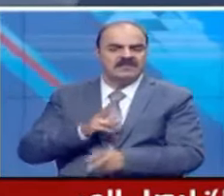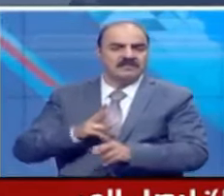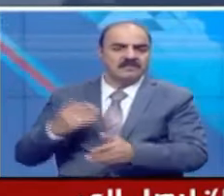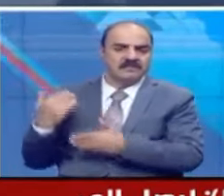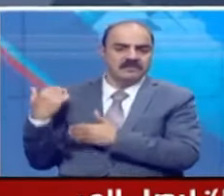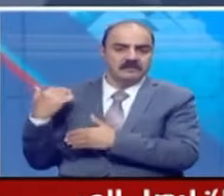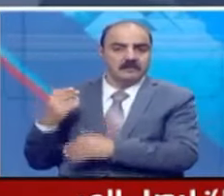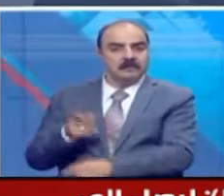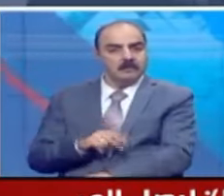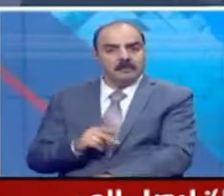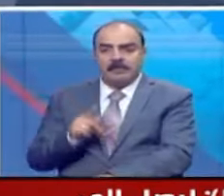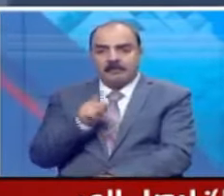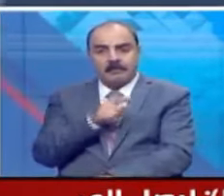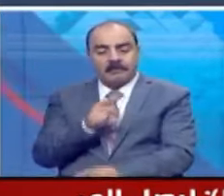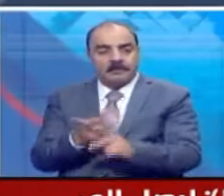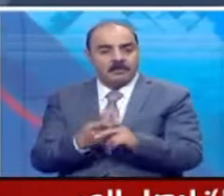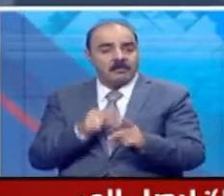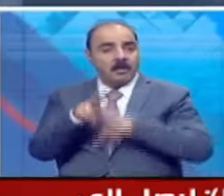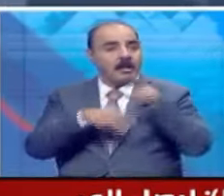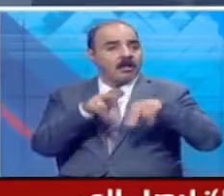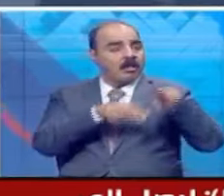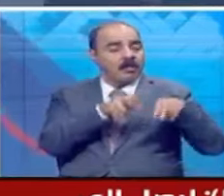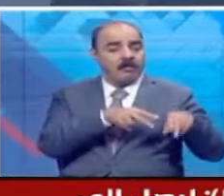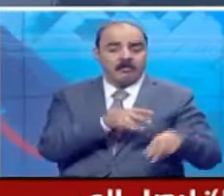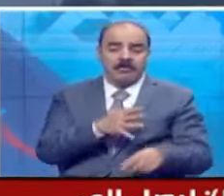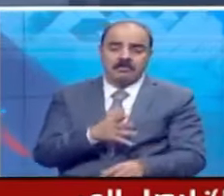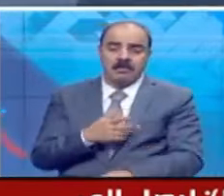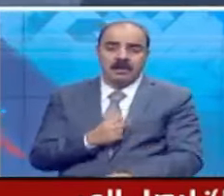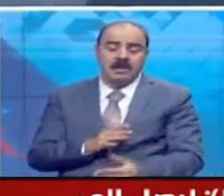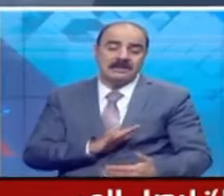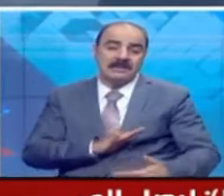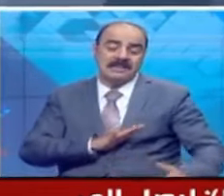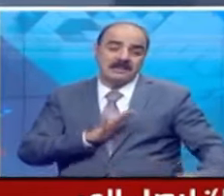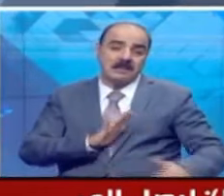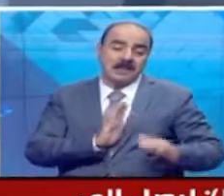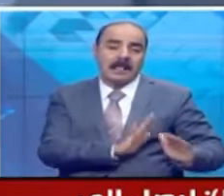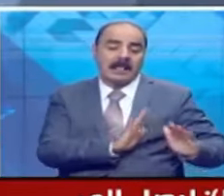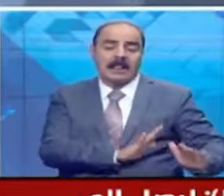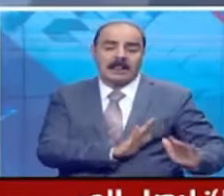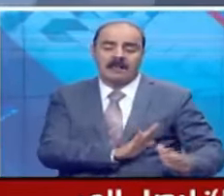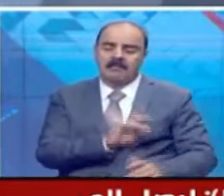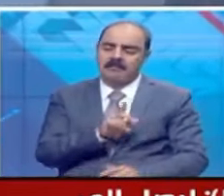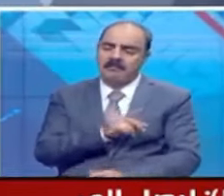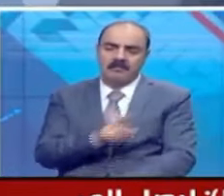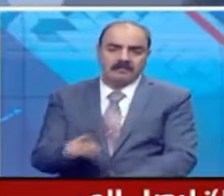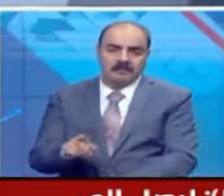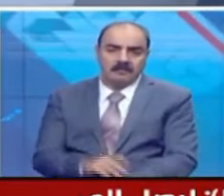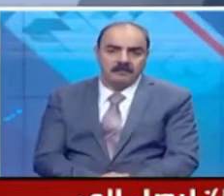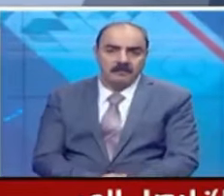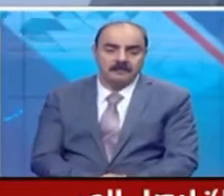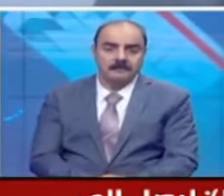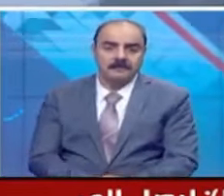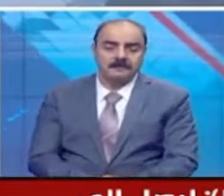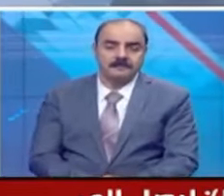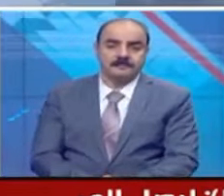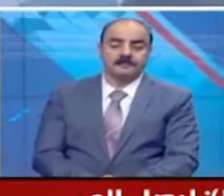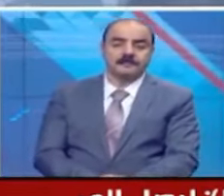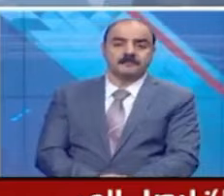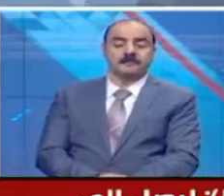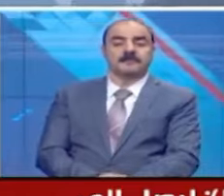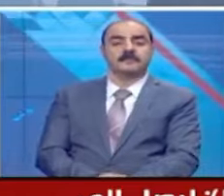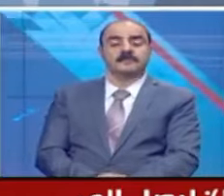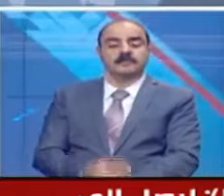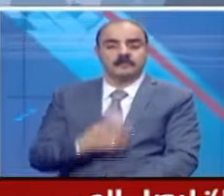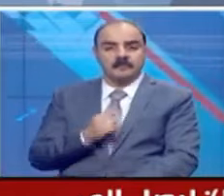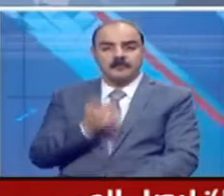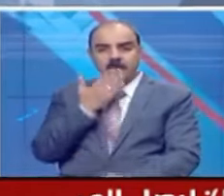السلع الاستراتيجية اللي بعض المواطنين بيحرص على تخزينها في خلال نظرا